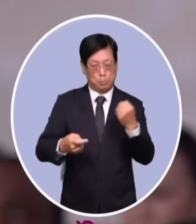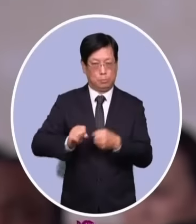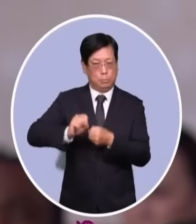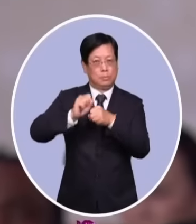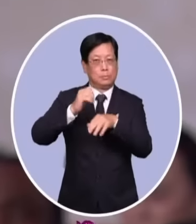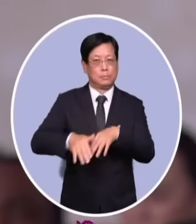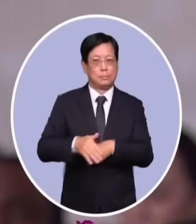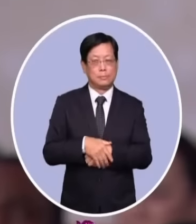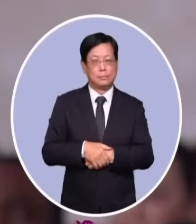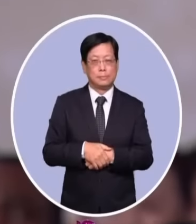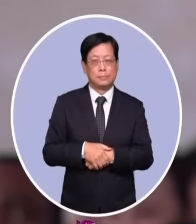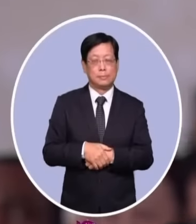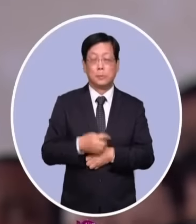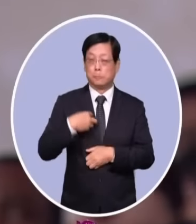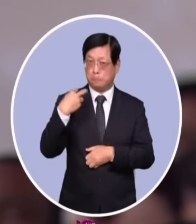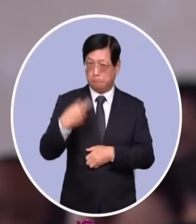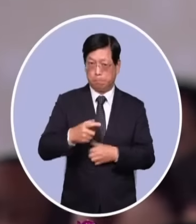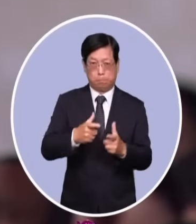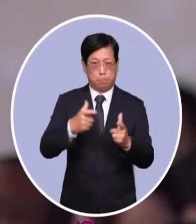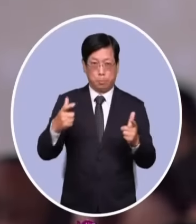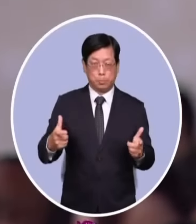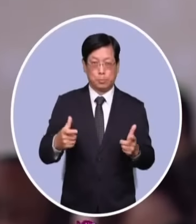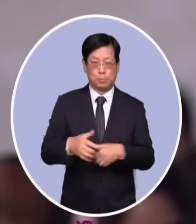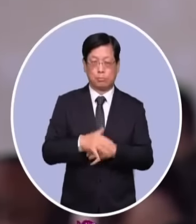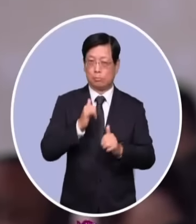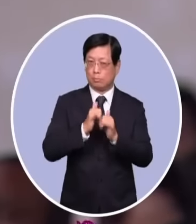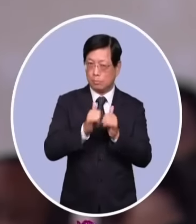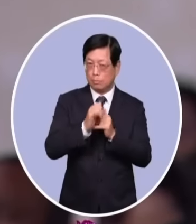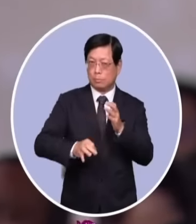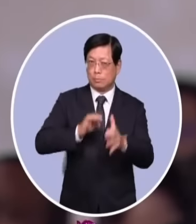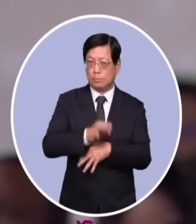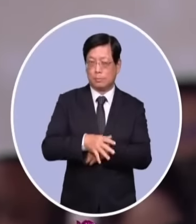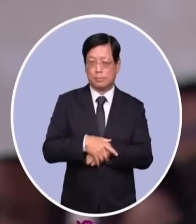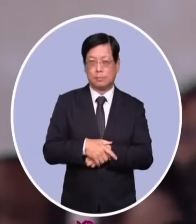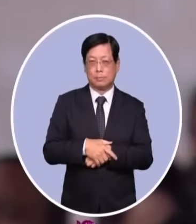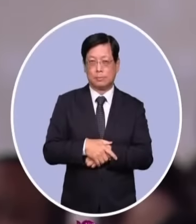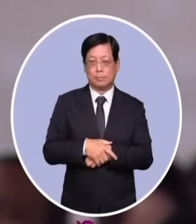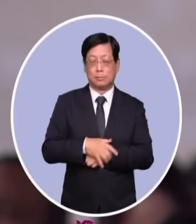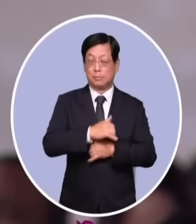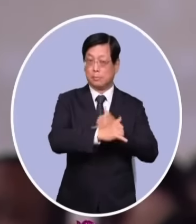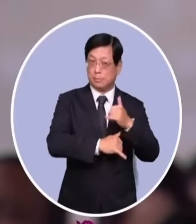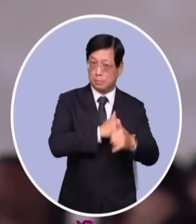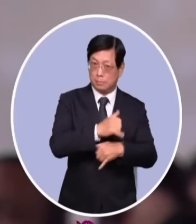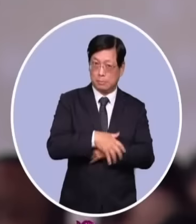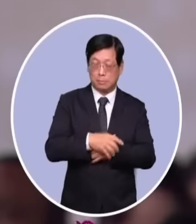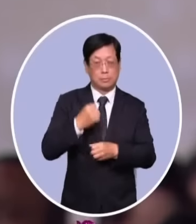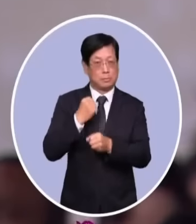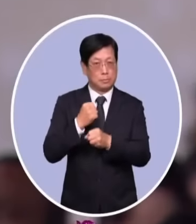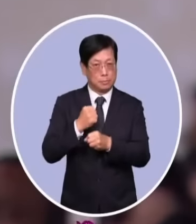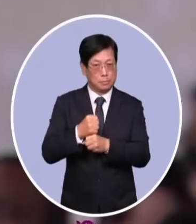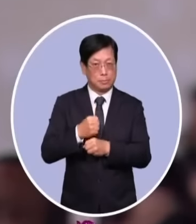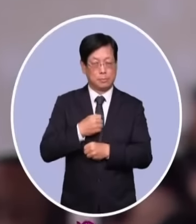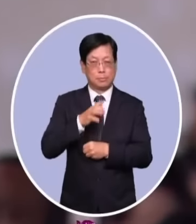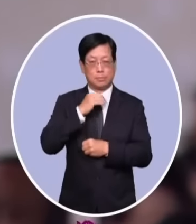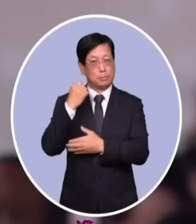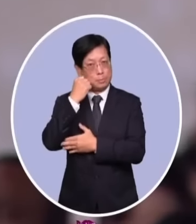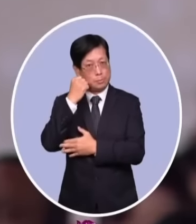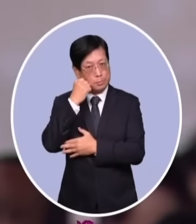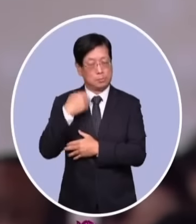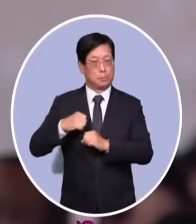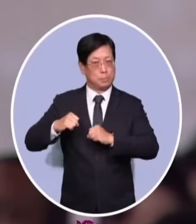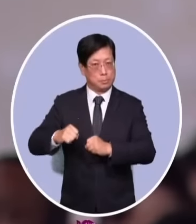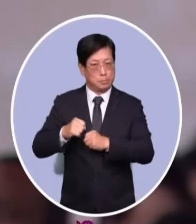增加，我们会扩大社会投资，在生活、工作、居住、